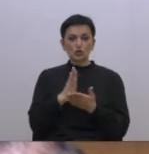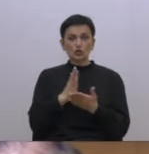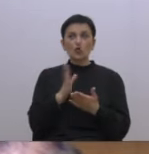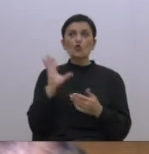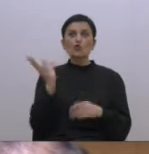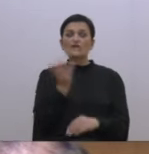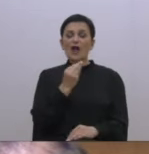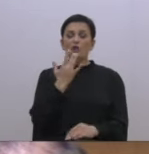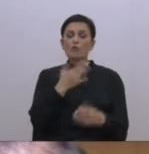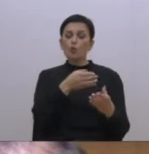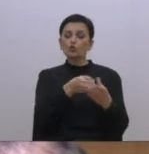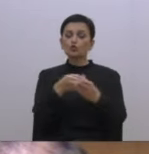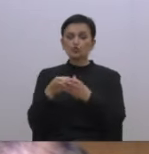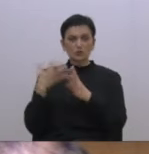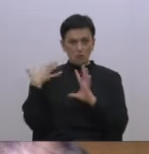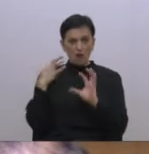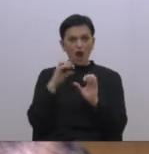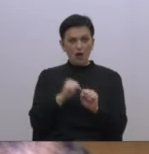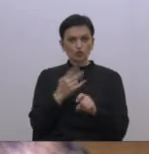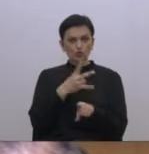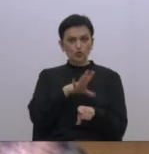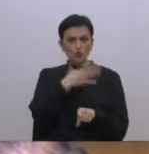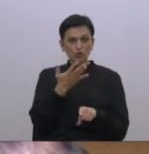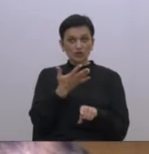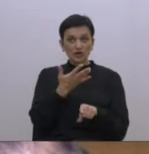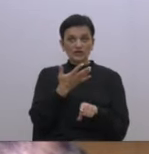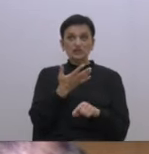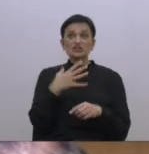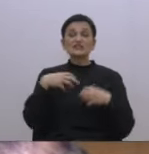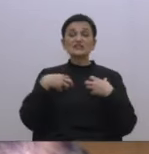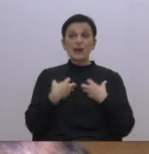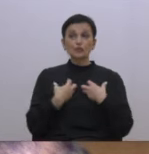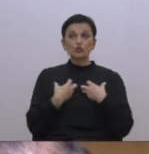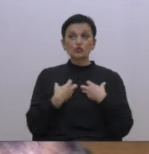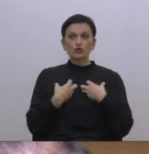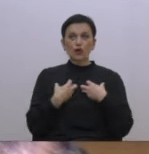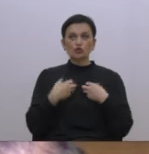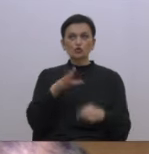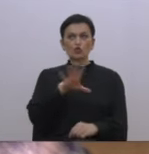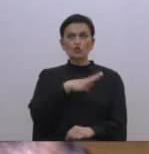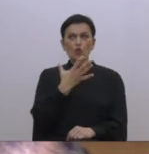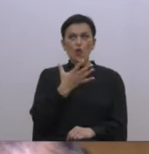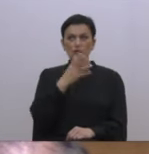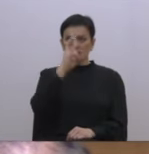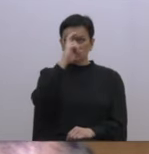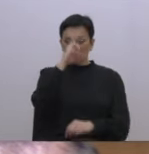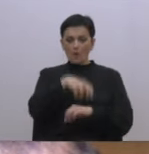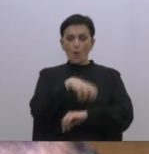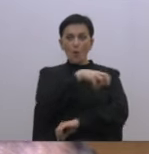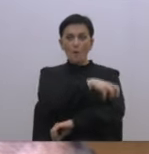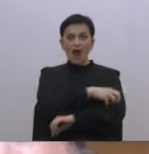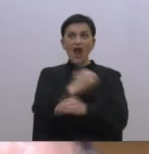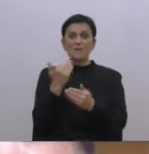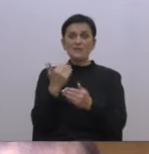ყველა პოლიტიკური ჯგუფის მხარდაჭერა უნდა ჰქონდეს. სამწუხაროდ ყოფილ სახელისუფლებო პარტიას და